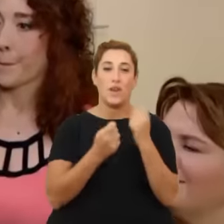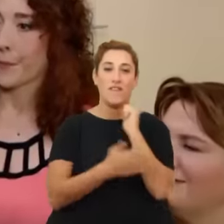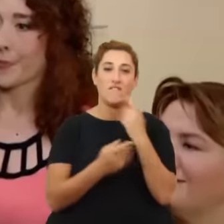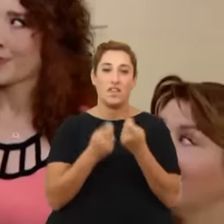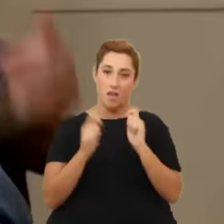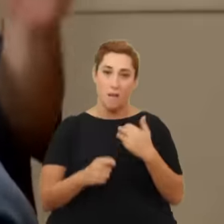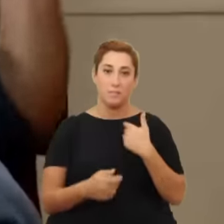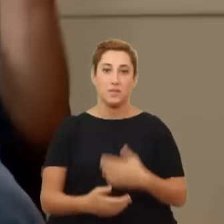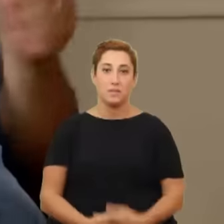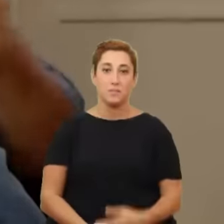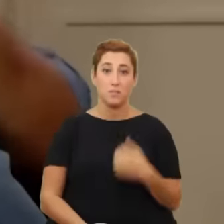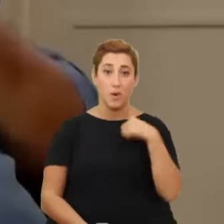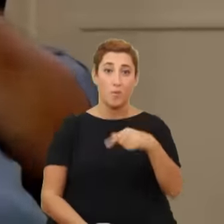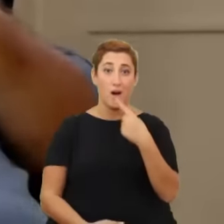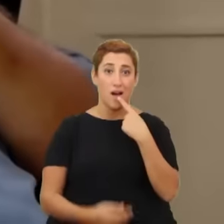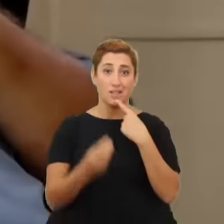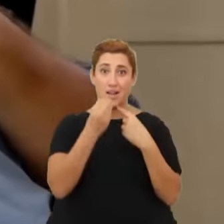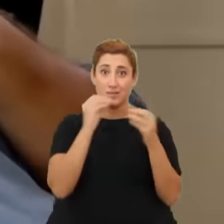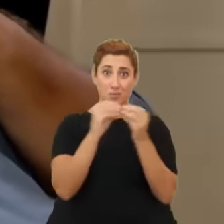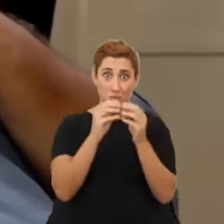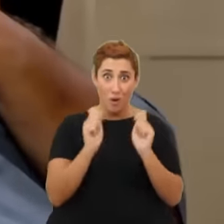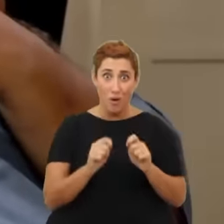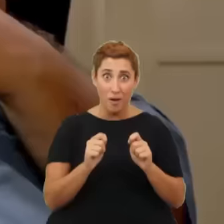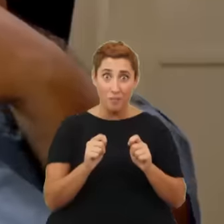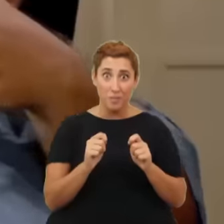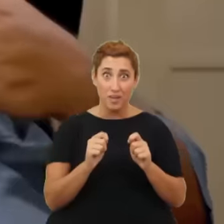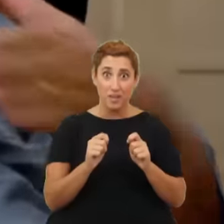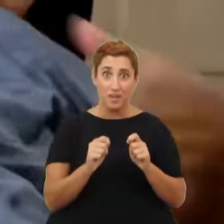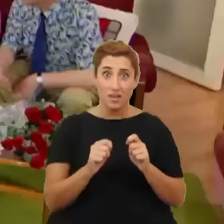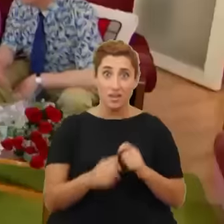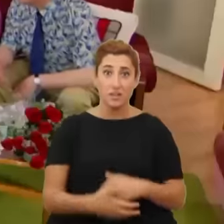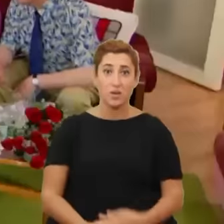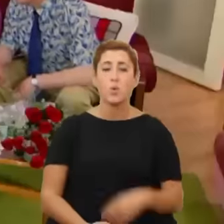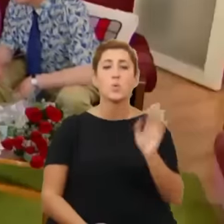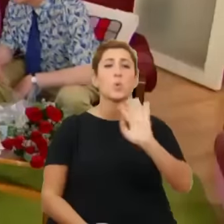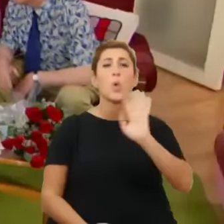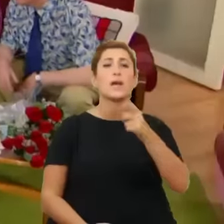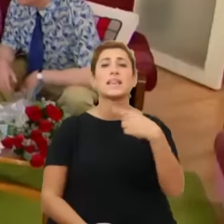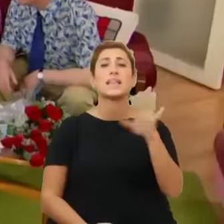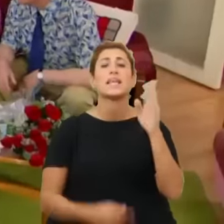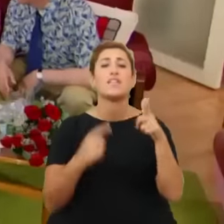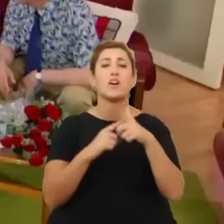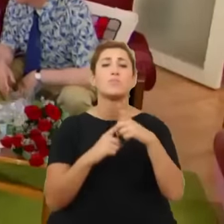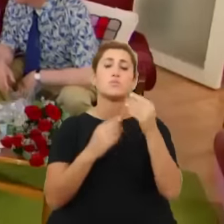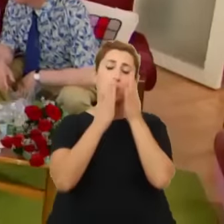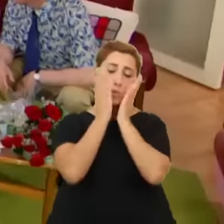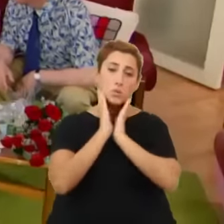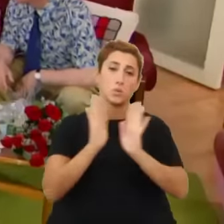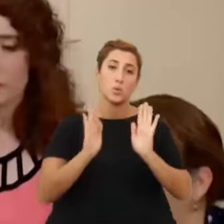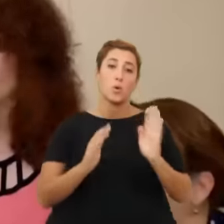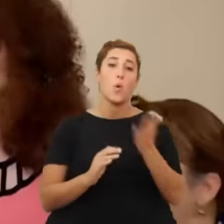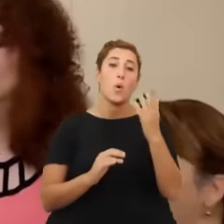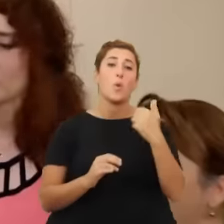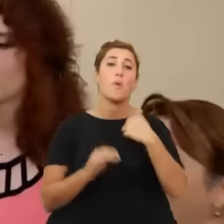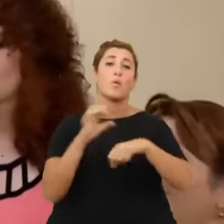baba. Ben bununla böyle ağız ağza mı geldim ya? Öyle çok şey değil zaten Fehmi'cim, çok şükür. Oho,